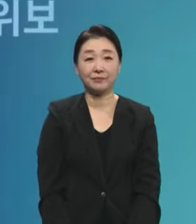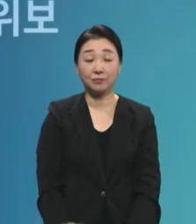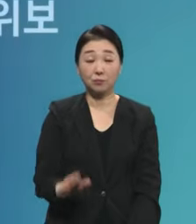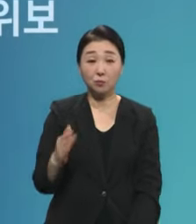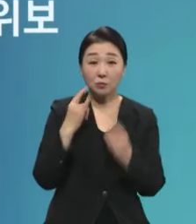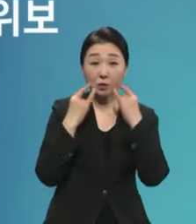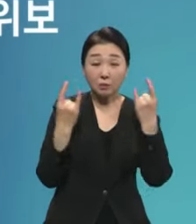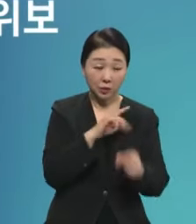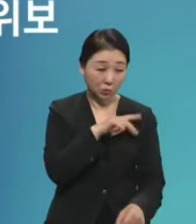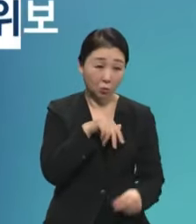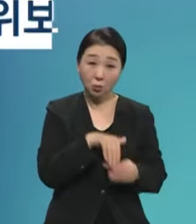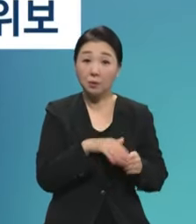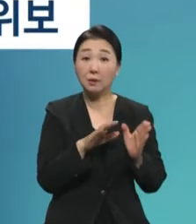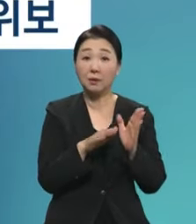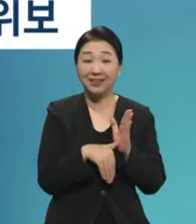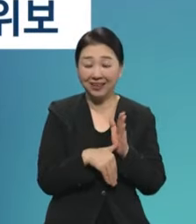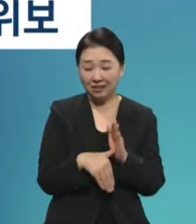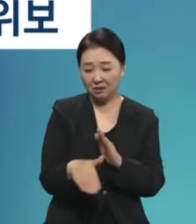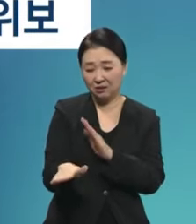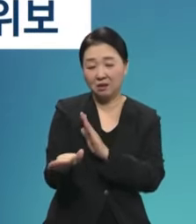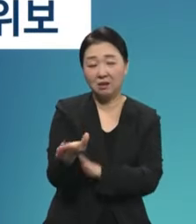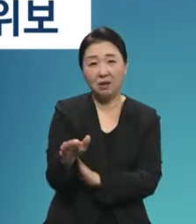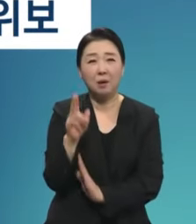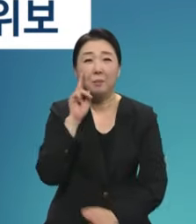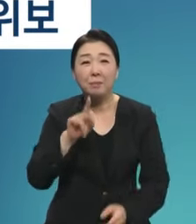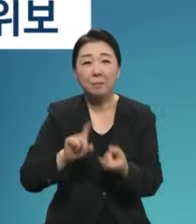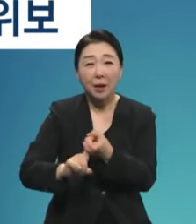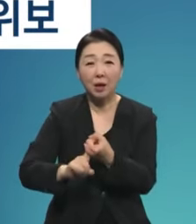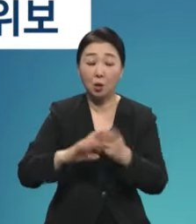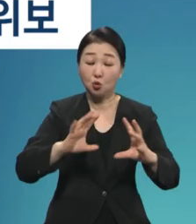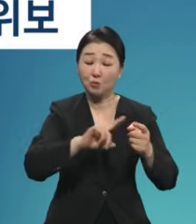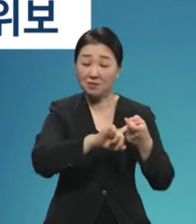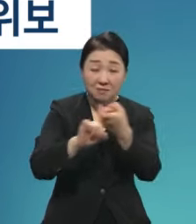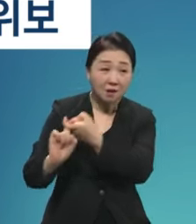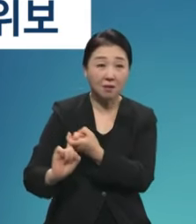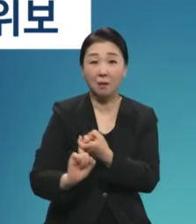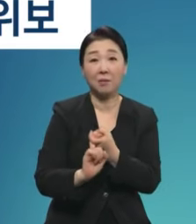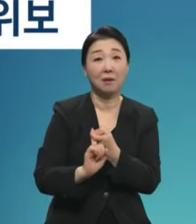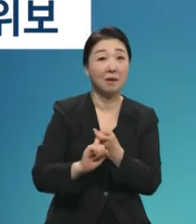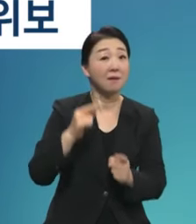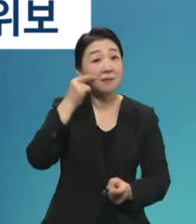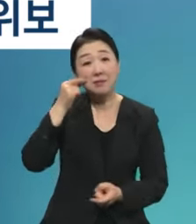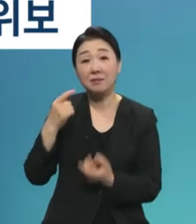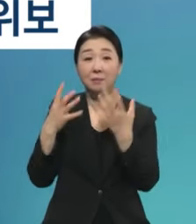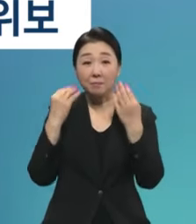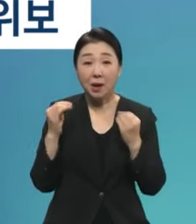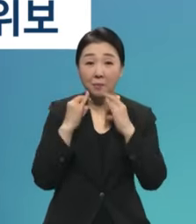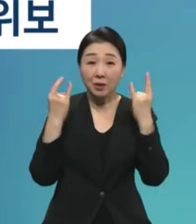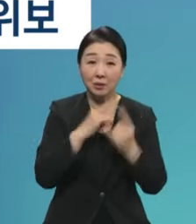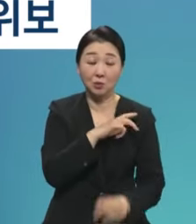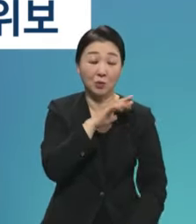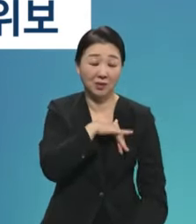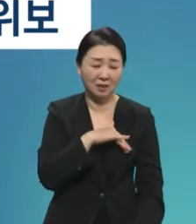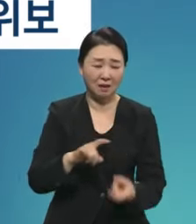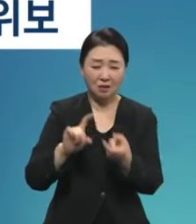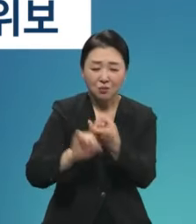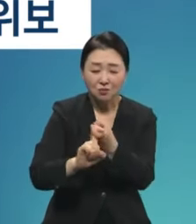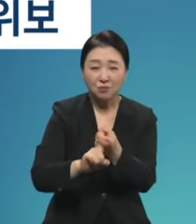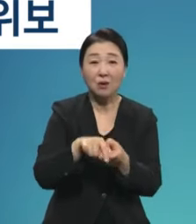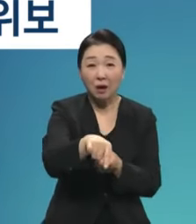최근 프랑스 총선에서 극우파인 국민연합이 돌풍을 일으켰습니다. 프랑스 의회에선 극우 정당을 두고 의원들